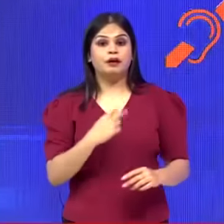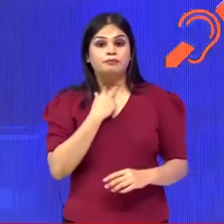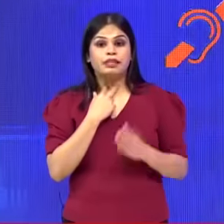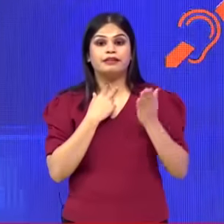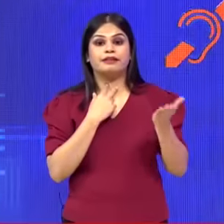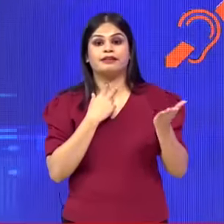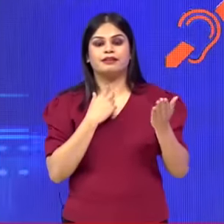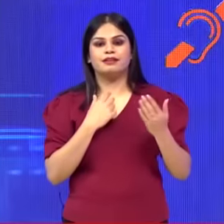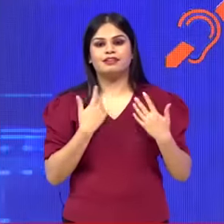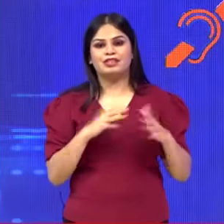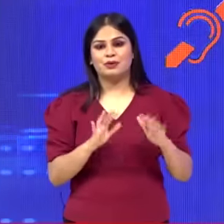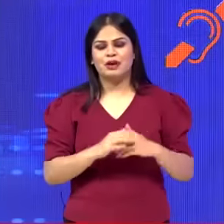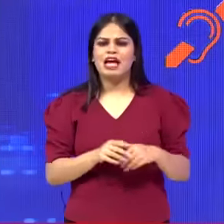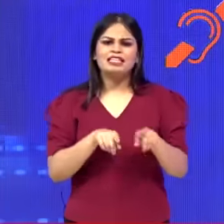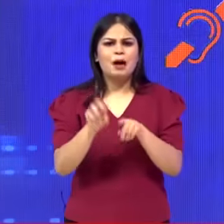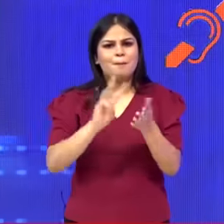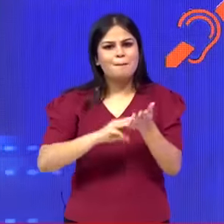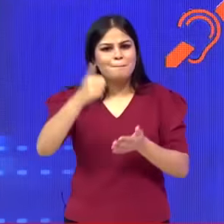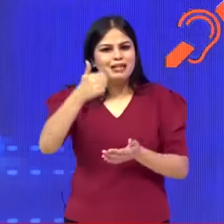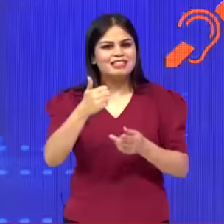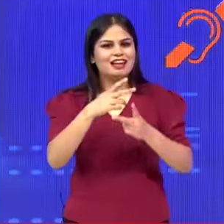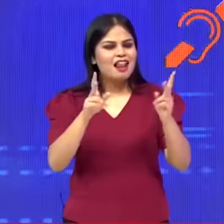जैसे जैसे व्हेन वी सी अ मिनिस्टर मंत्री ना